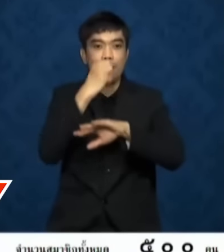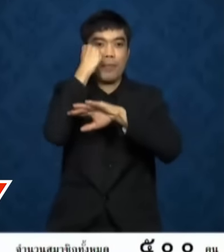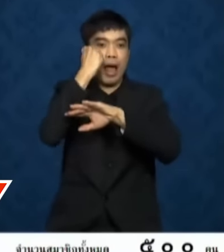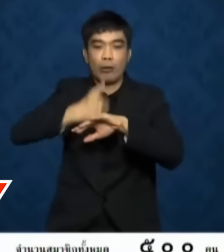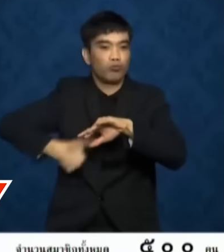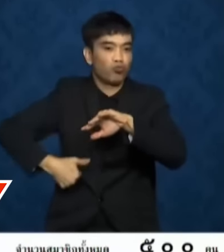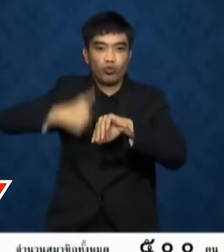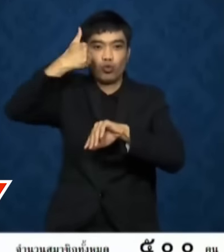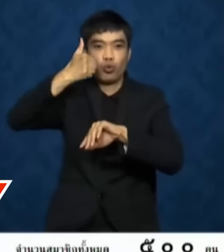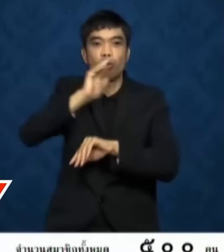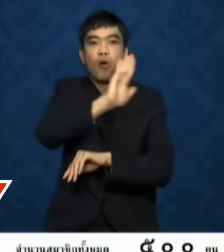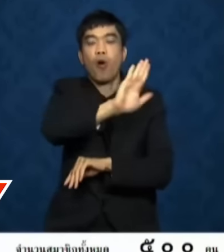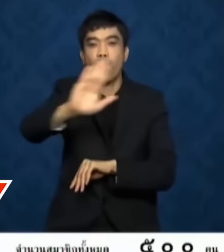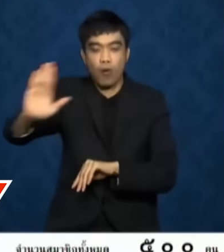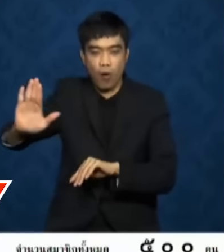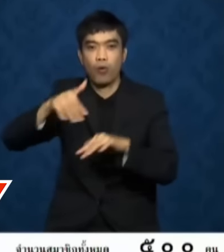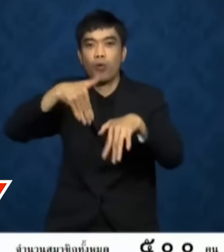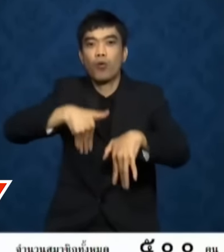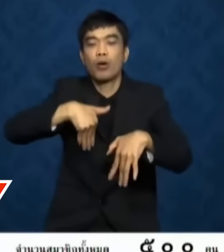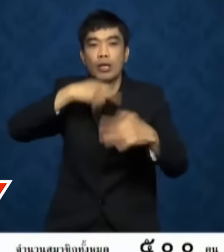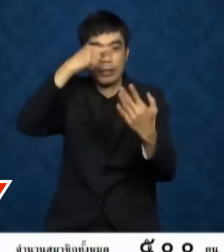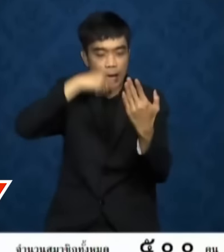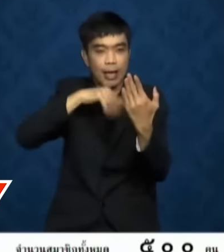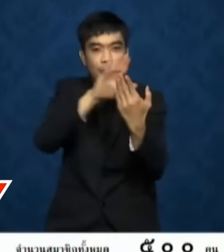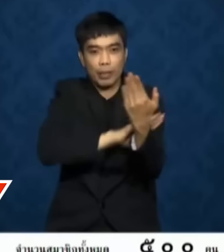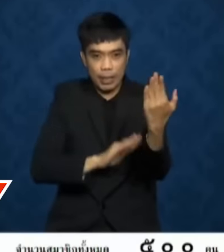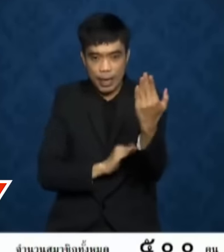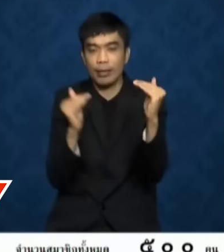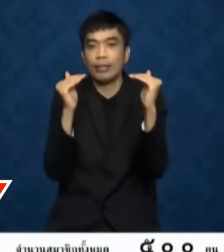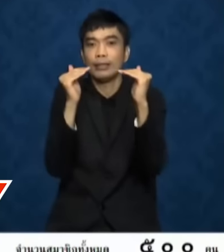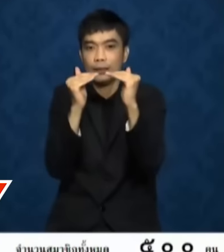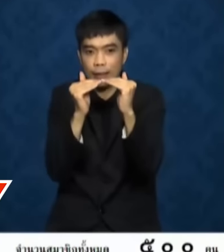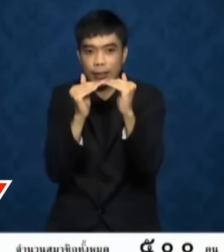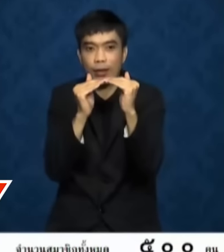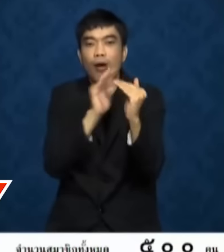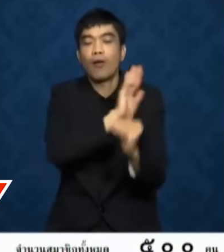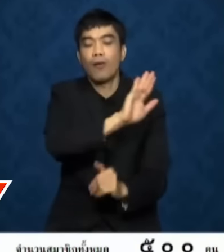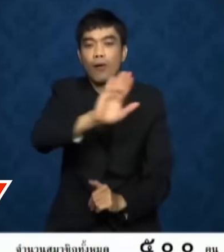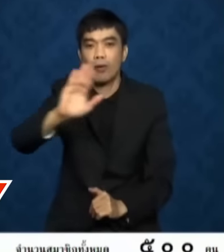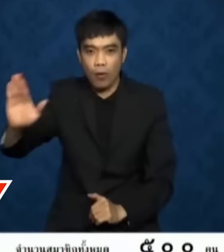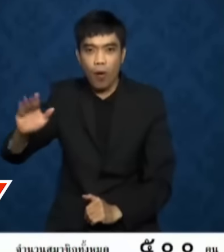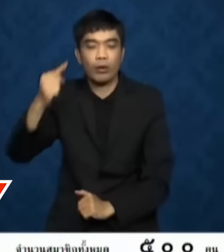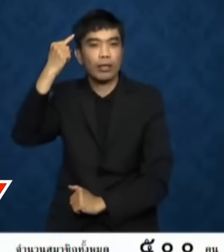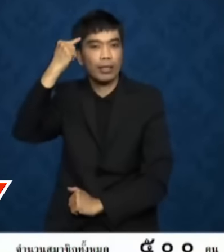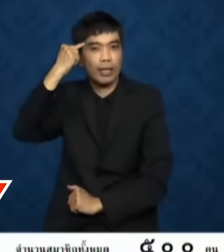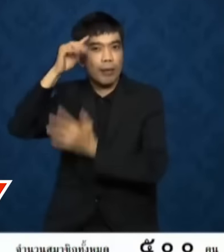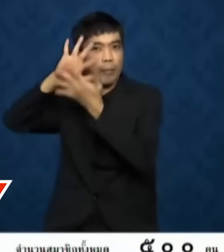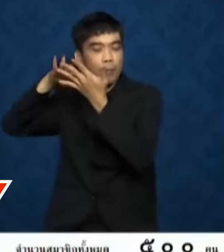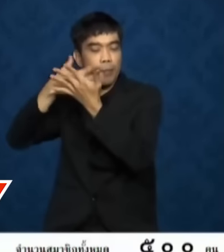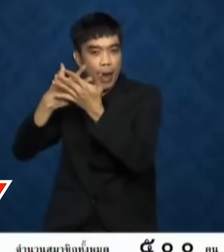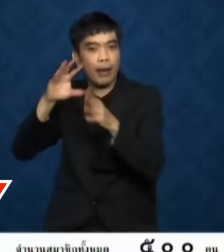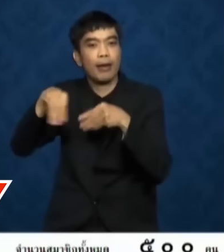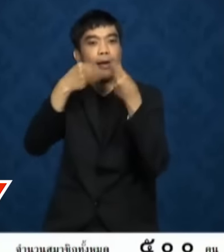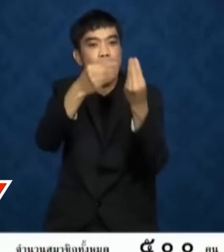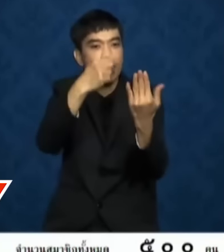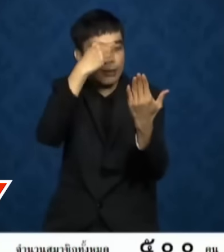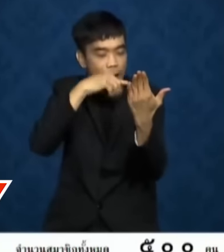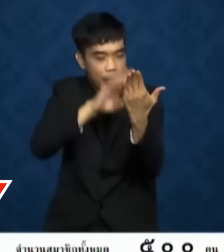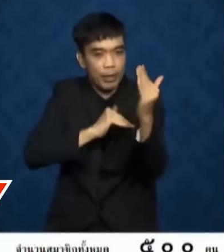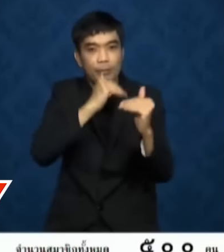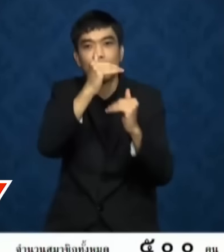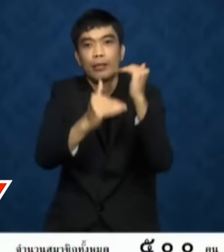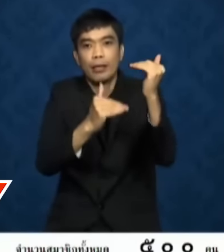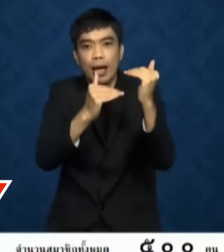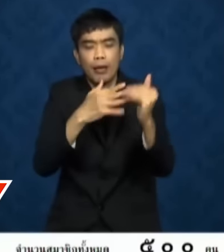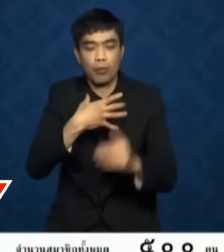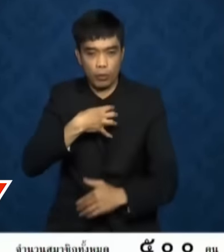ชาชนทุกคนในฐานะพลเมืองที่มีสิทธิและอำนาจในการกำหนดทิศทางการพัฒนาประเทศโดยหากเราต้องการให้ประชาชนทุกคนนั้นใ